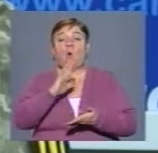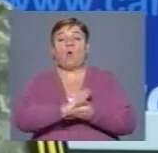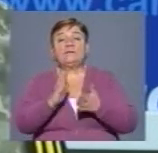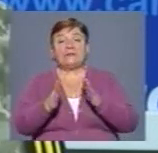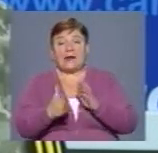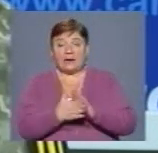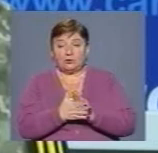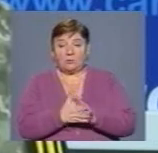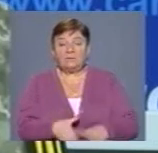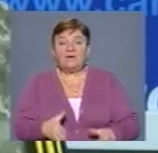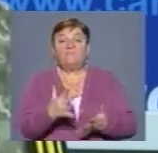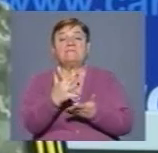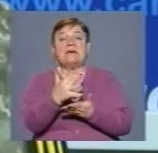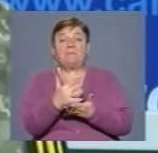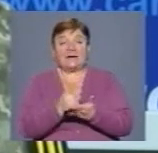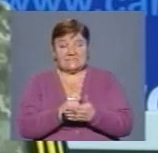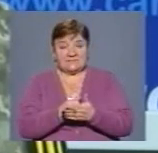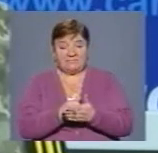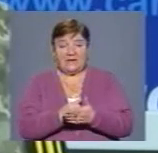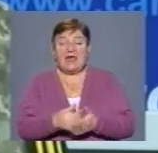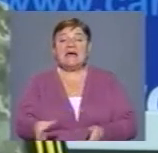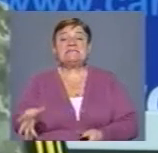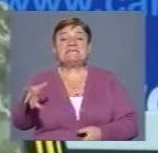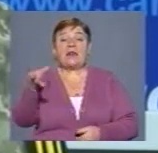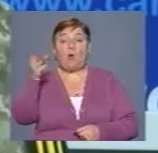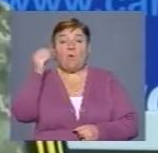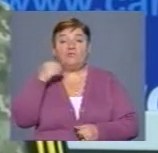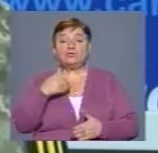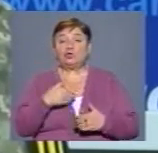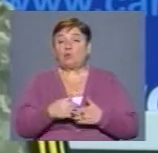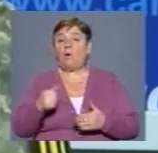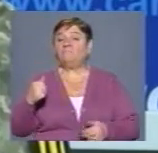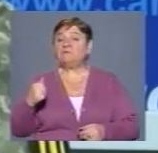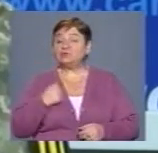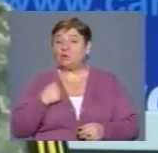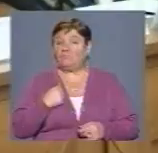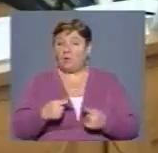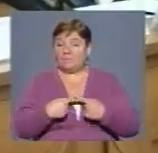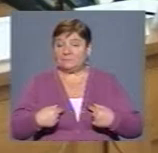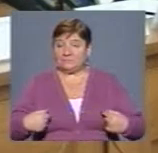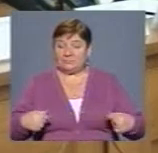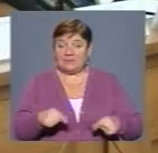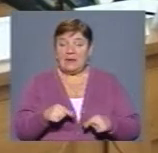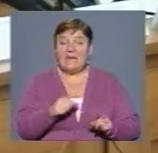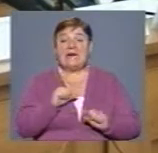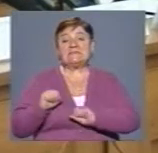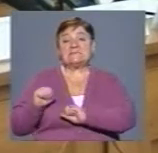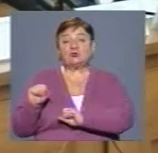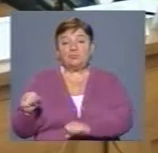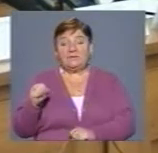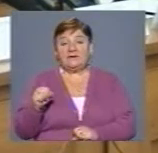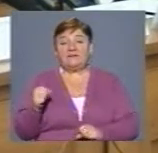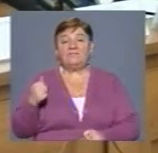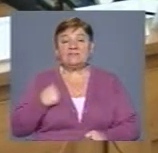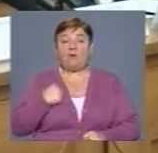при звільненні в запас, зараховуються до військового оперативного резерву. Заступник військового